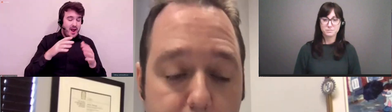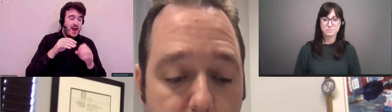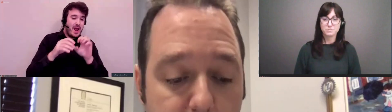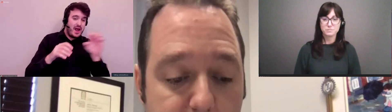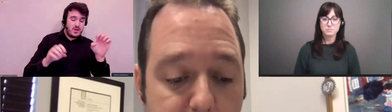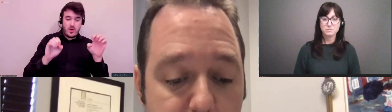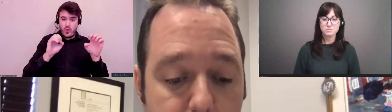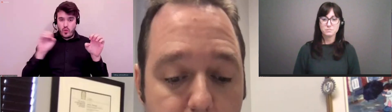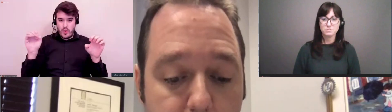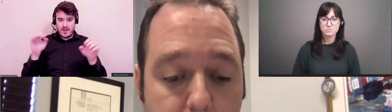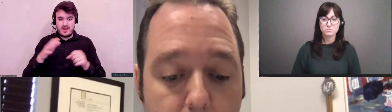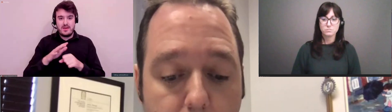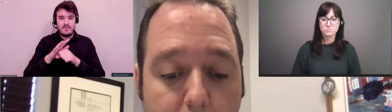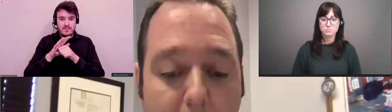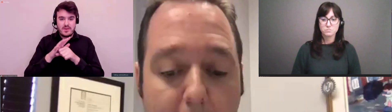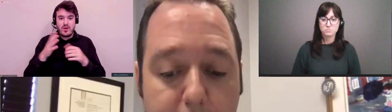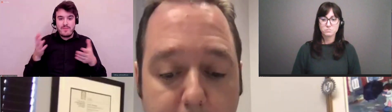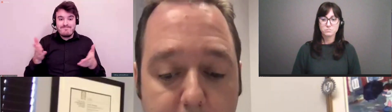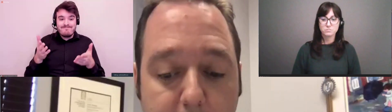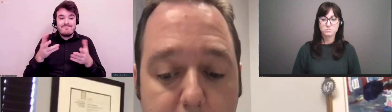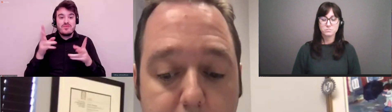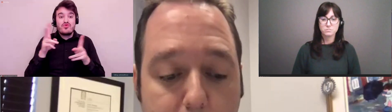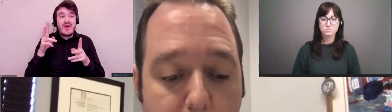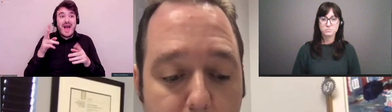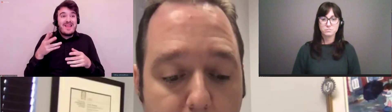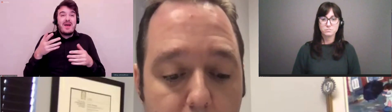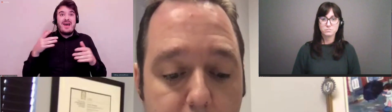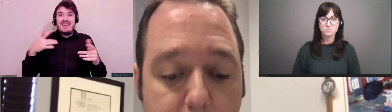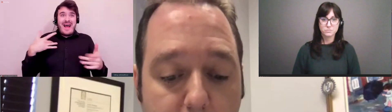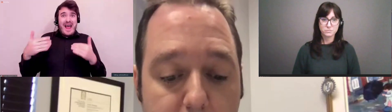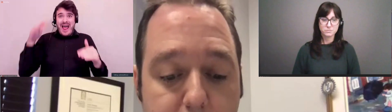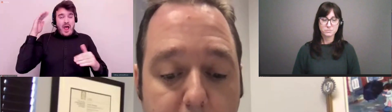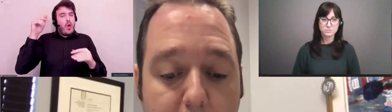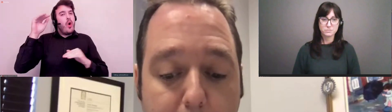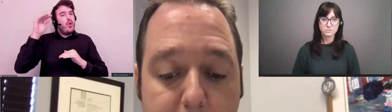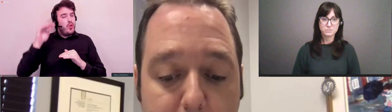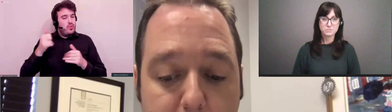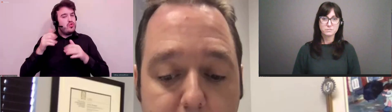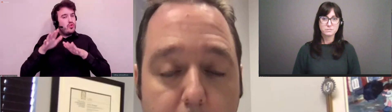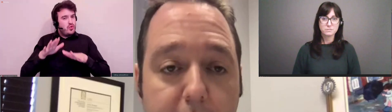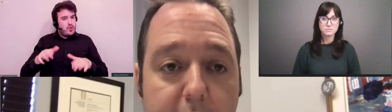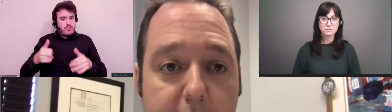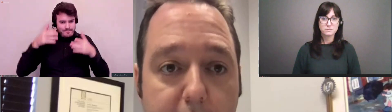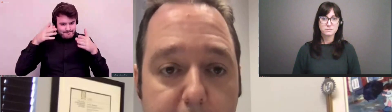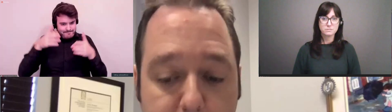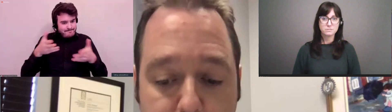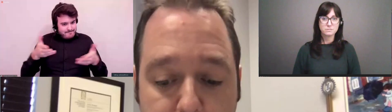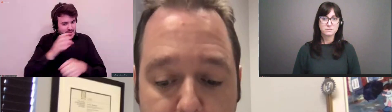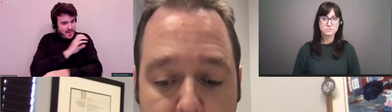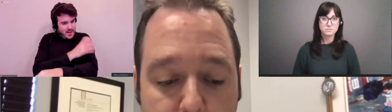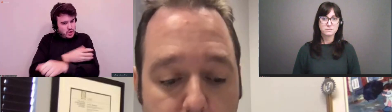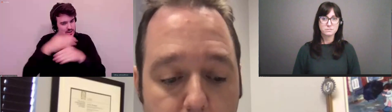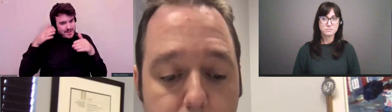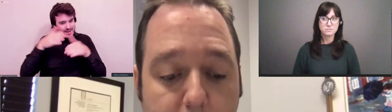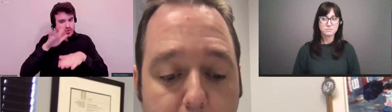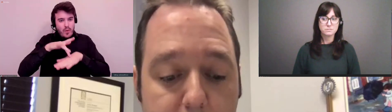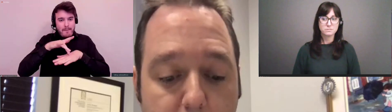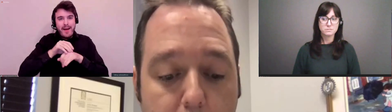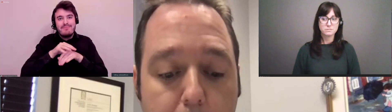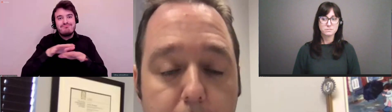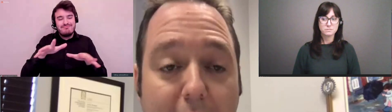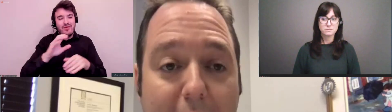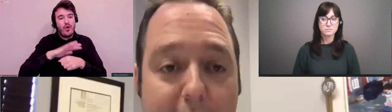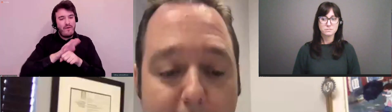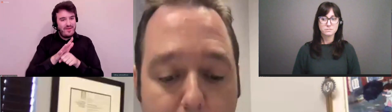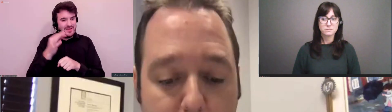pression sur les services d'urgence locaux est allégée, ce qui permet de concentrer à gérer la pandémie de COVID-19. Jusqu'à présent,